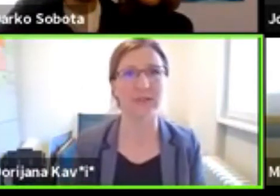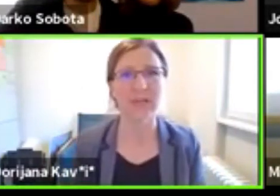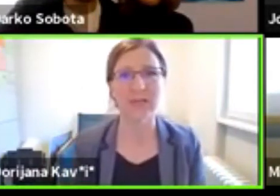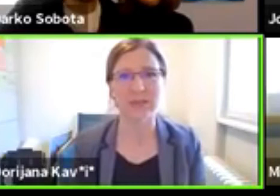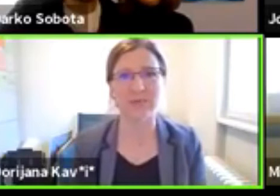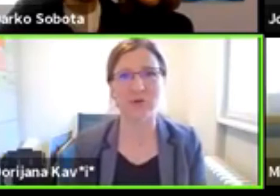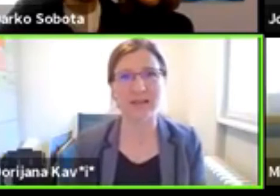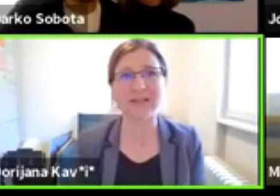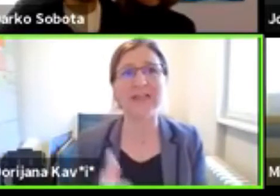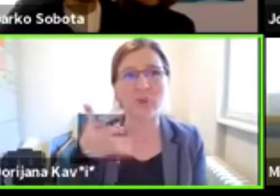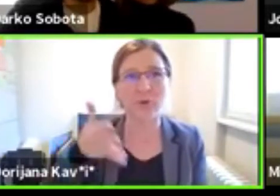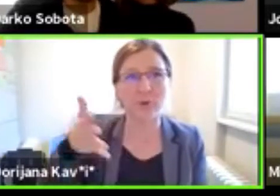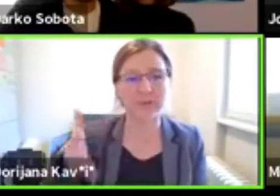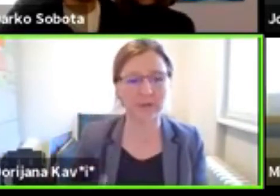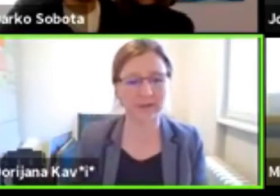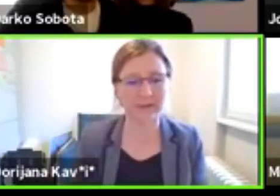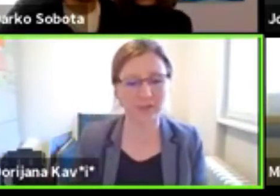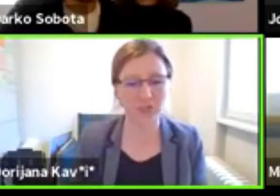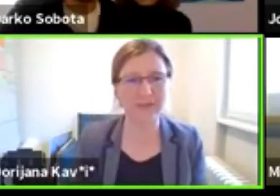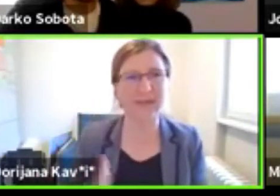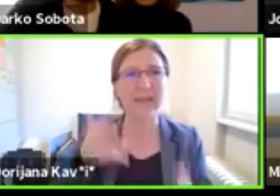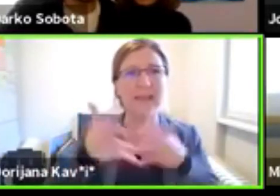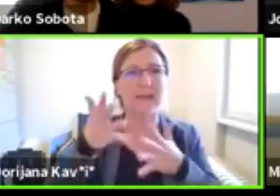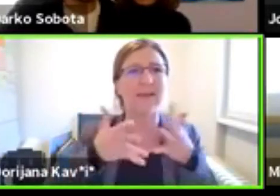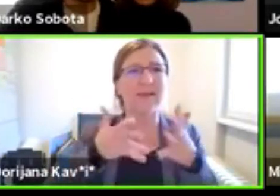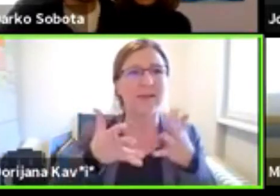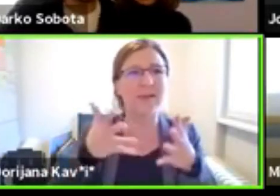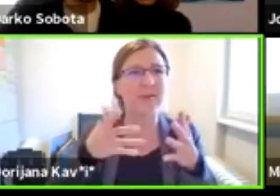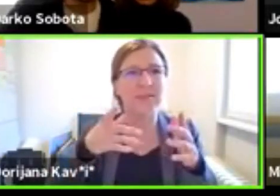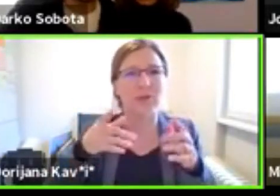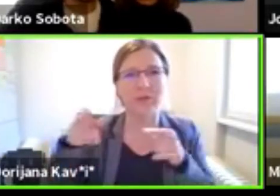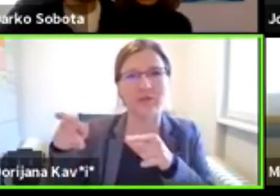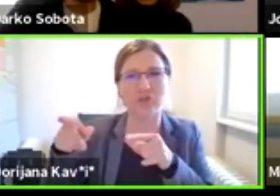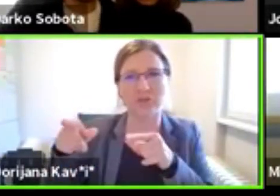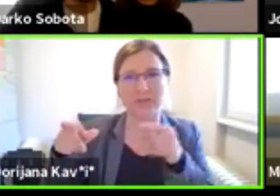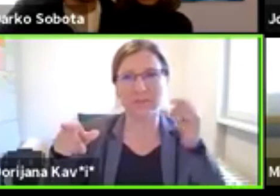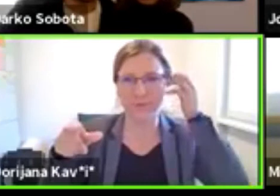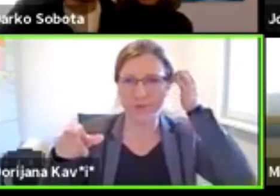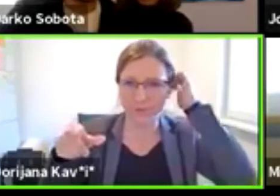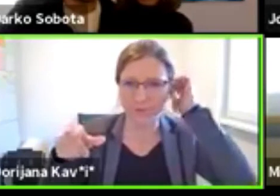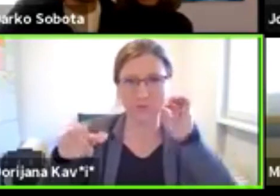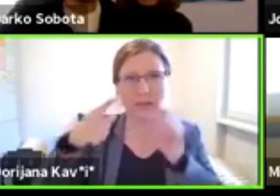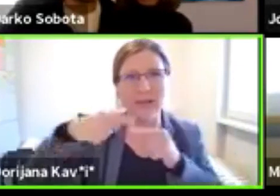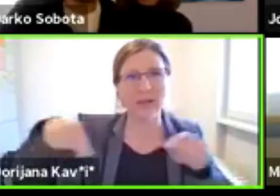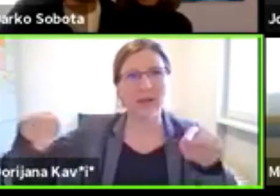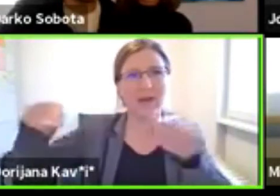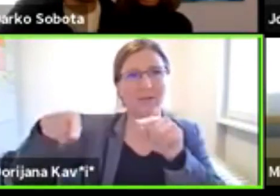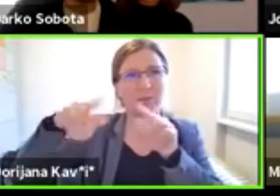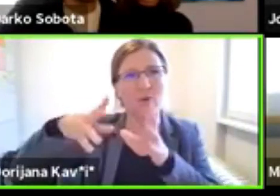i ostalim sustavima komunikacije. I to je potrebno naglašavati da isto kako je već sam